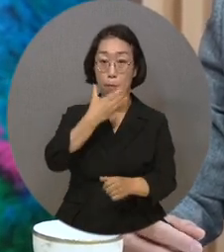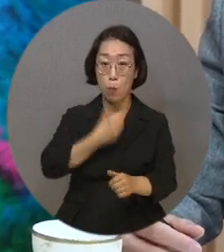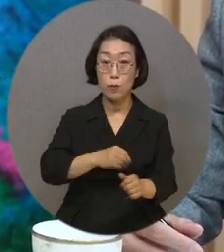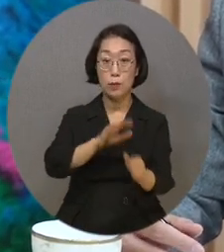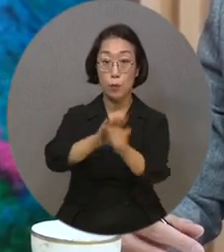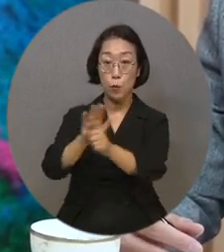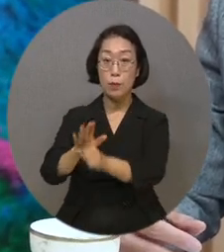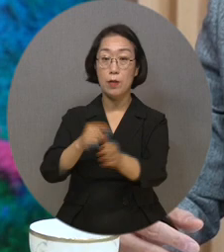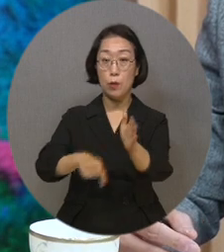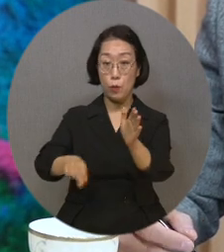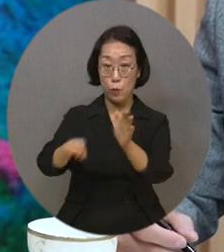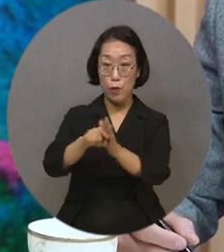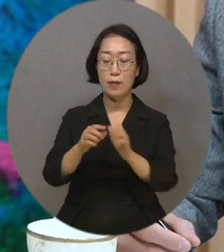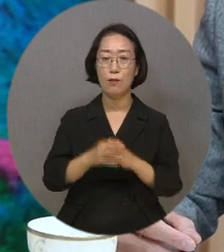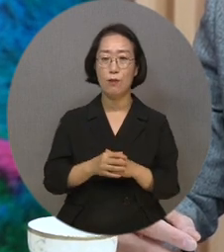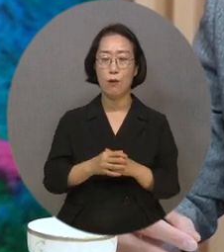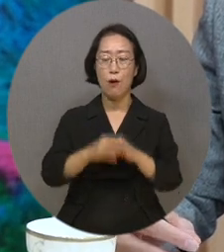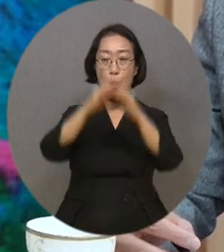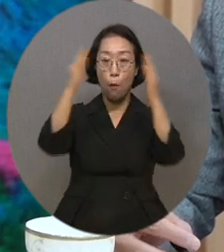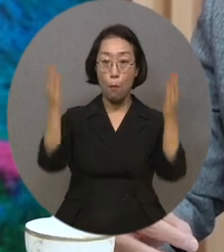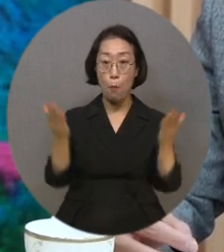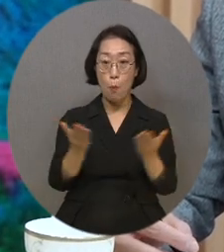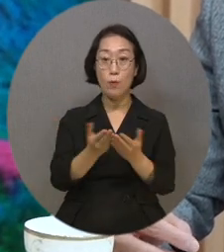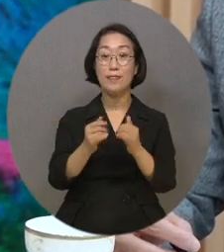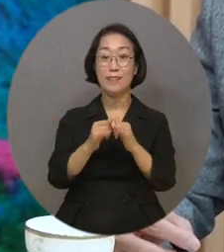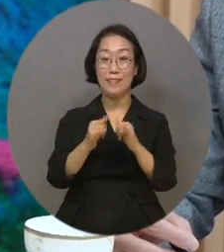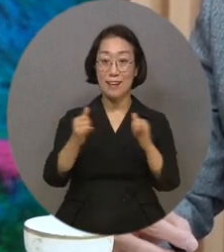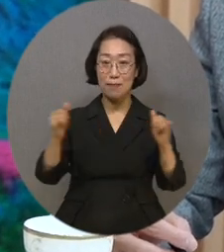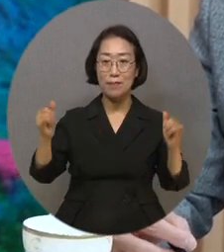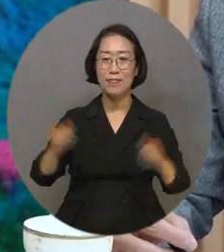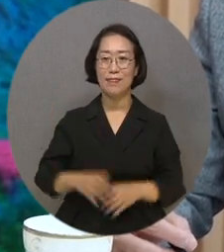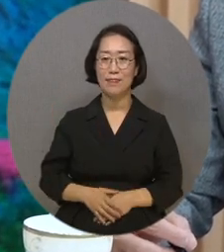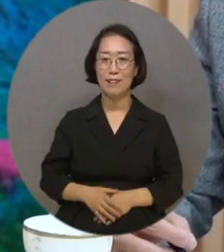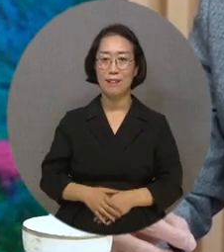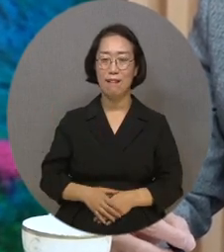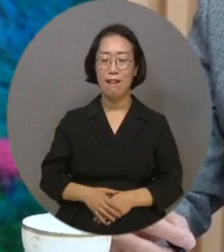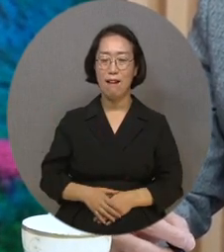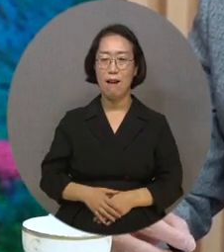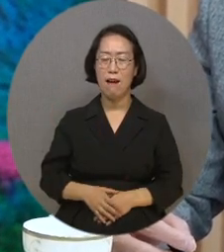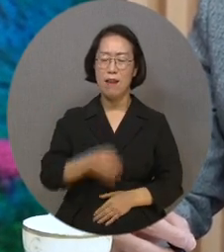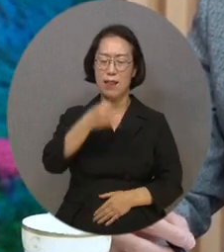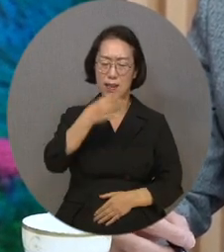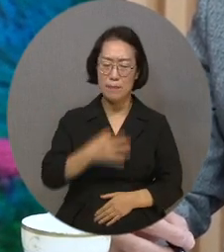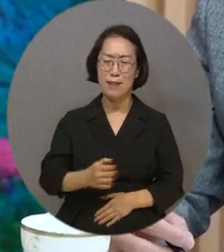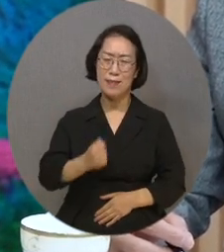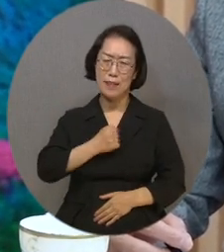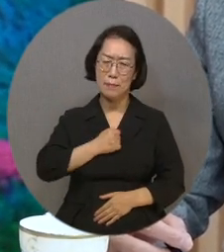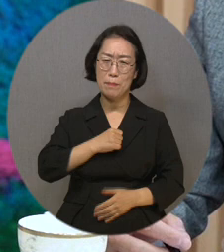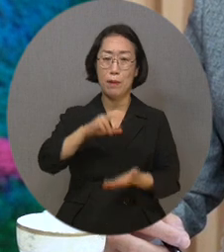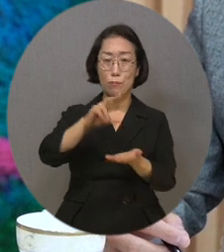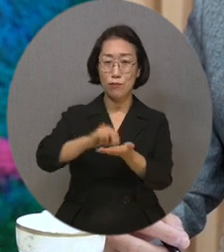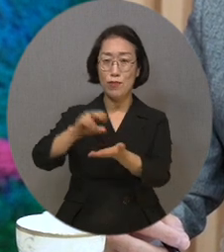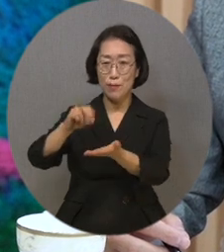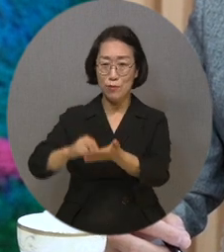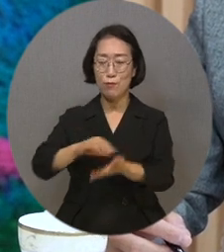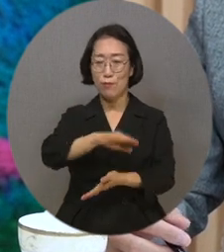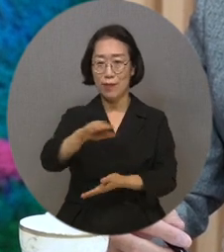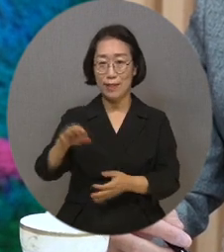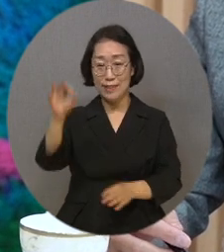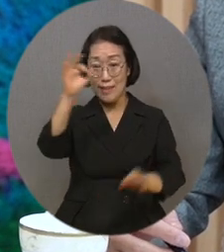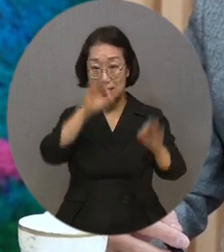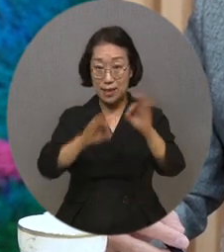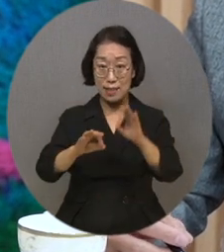있도록, 그래서 모든 군민들이 좀 가려운 곳이나 어려운 곳이 있는 부분을 저희가 좀